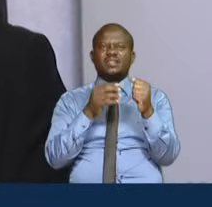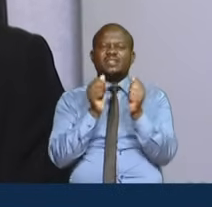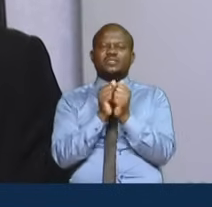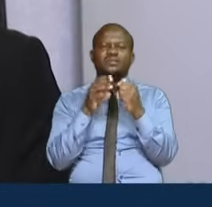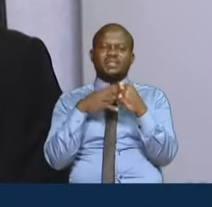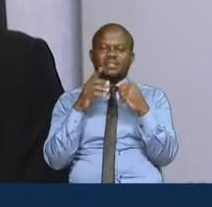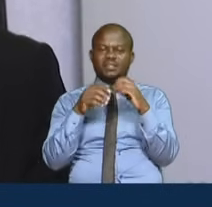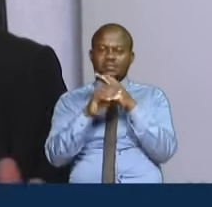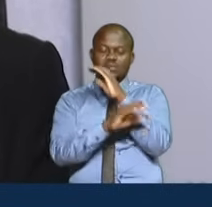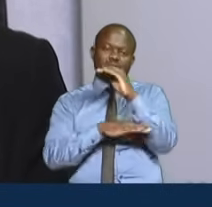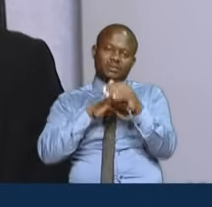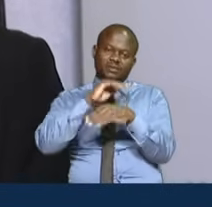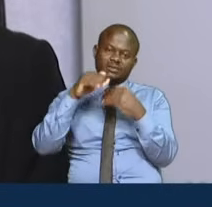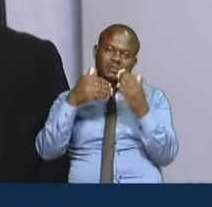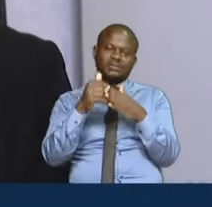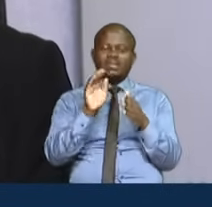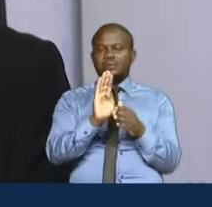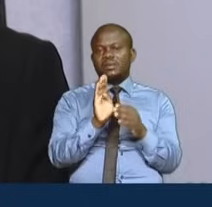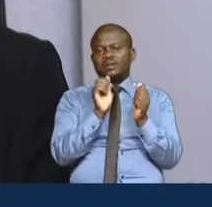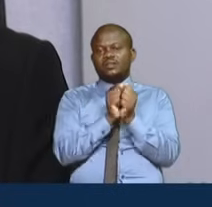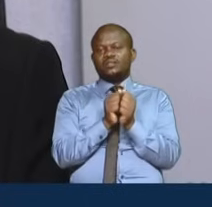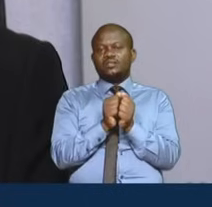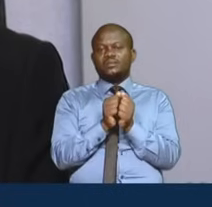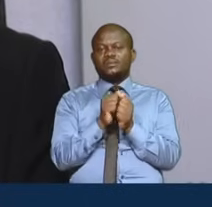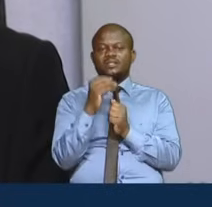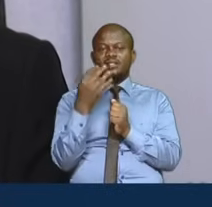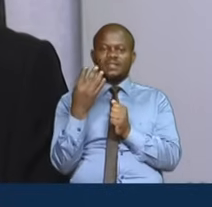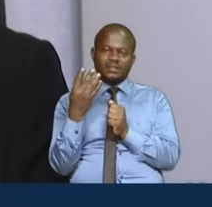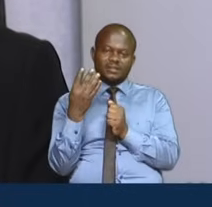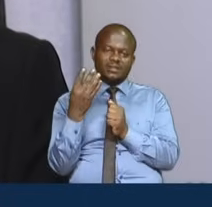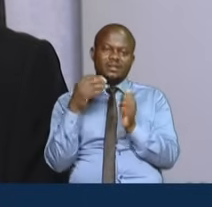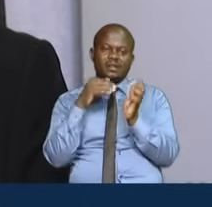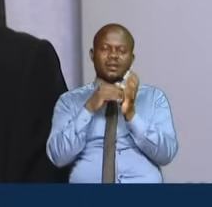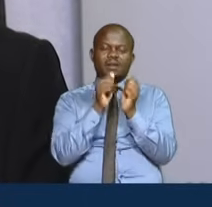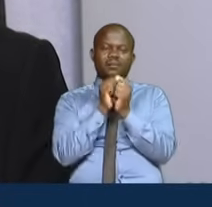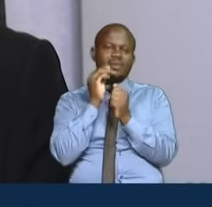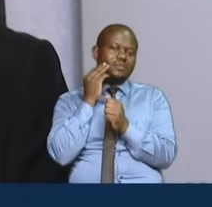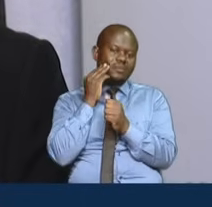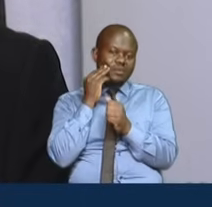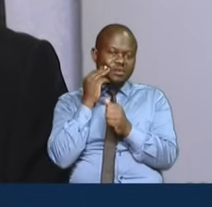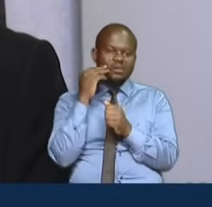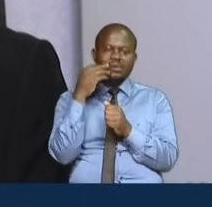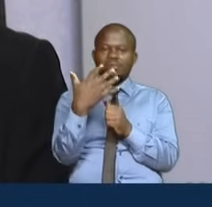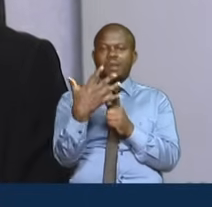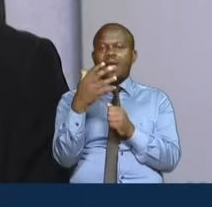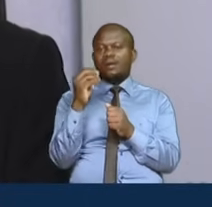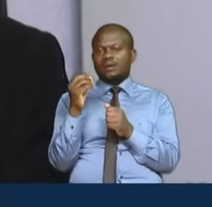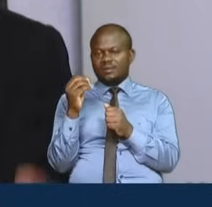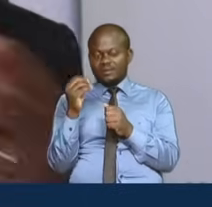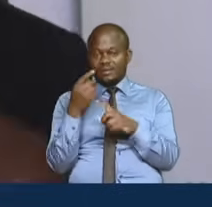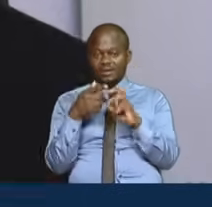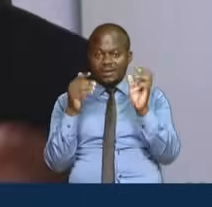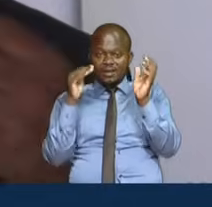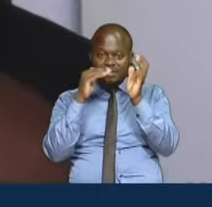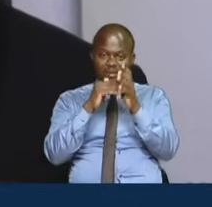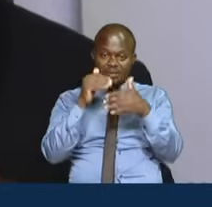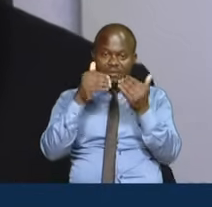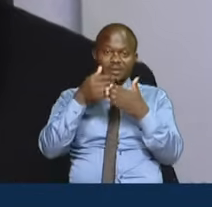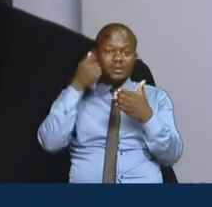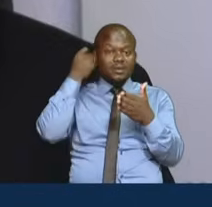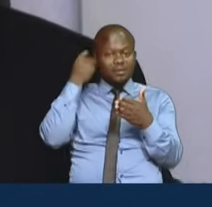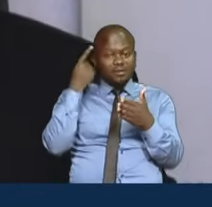19,919 mu gihugu hose, miliyari 14 na miliyoni 500. Ariko rero urumva